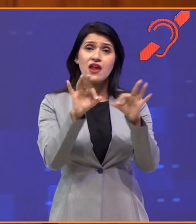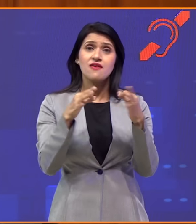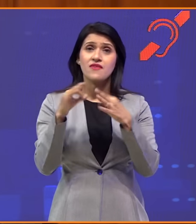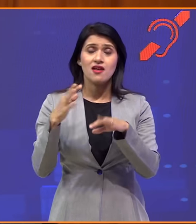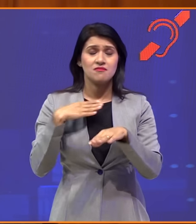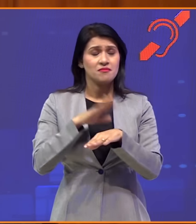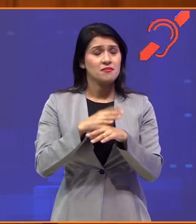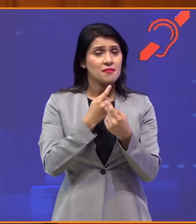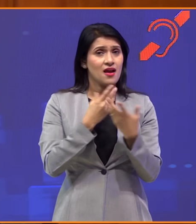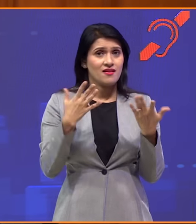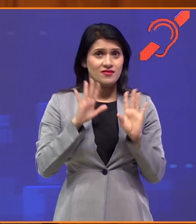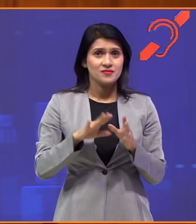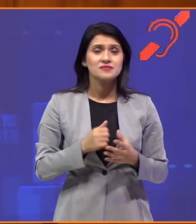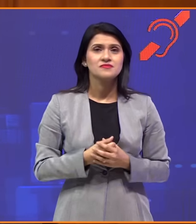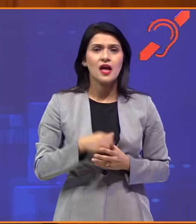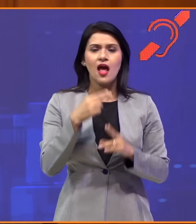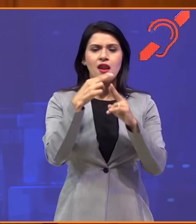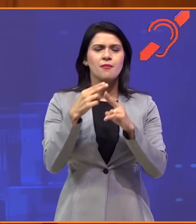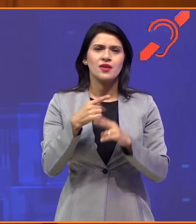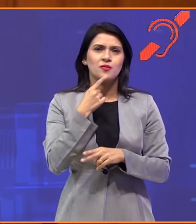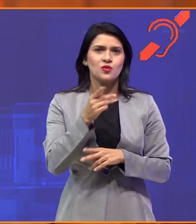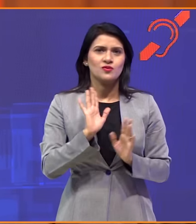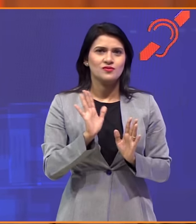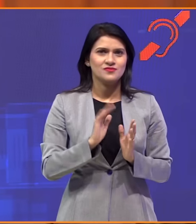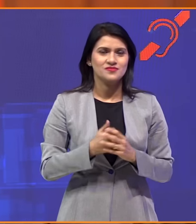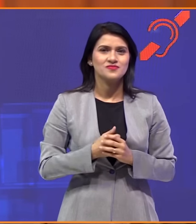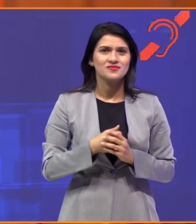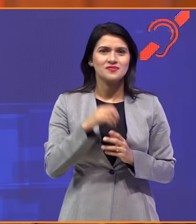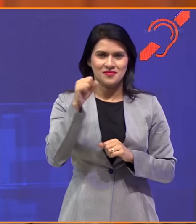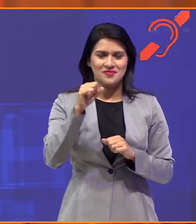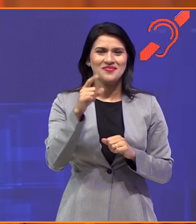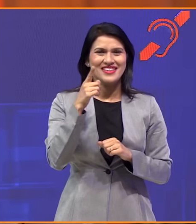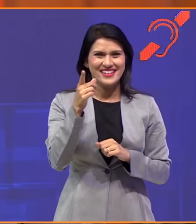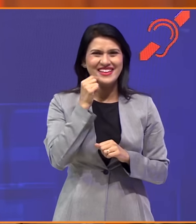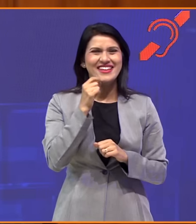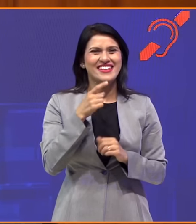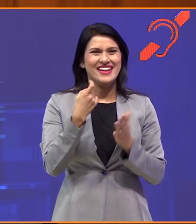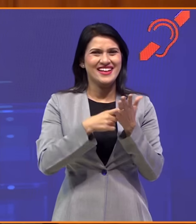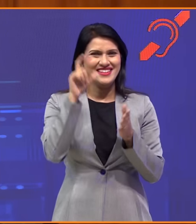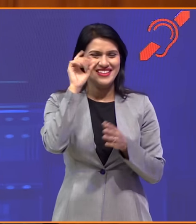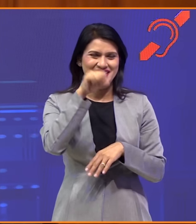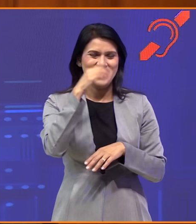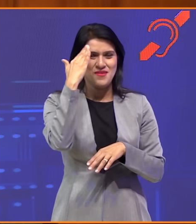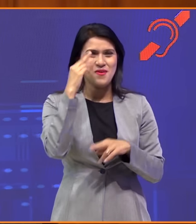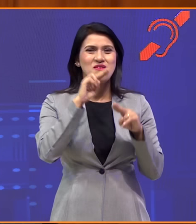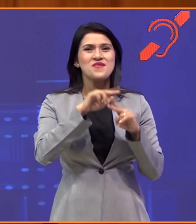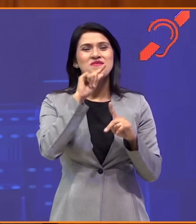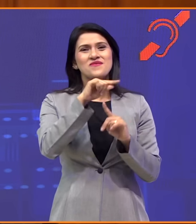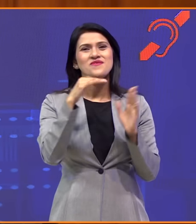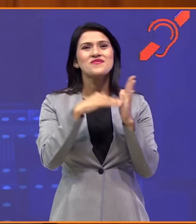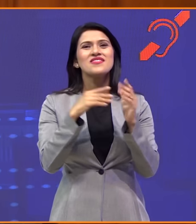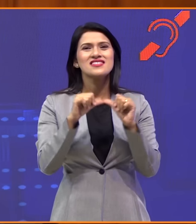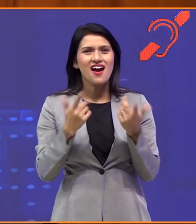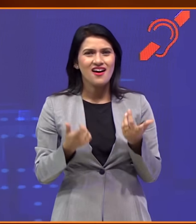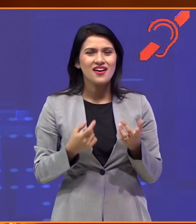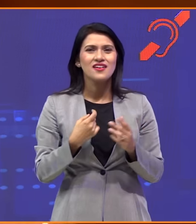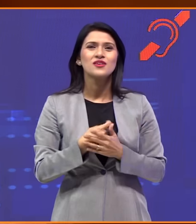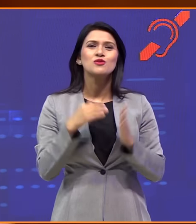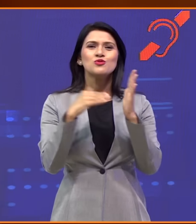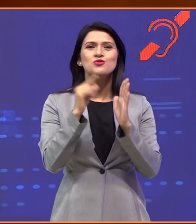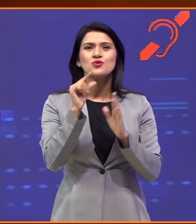बहुत सारी फिल्में उनका नाम लेना उचित नहीं होगा जुबैदा फिजा मैं नाम बजट ही नहीं होते थे उस समय